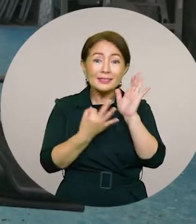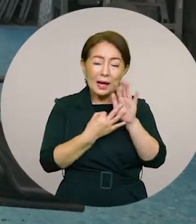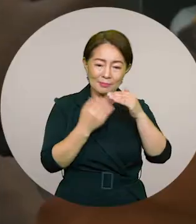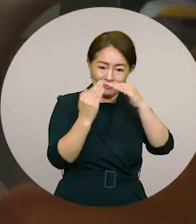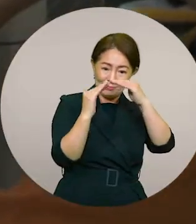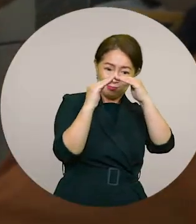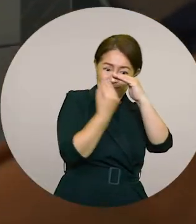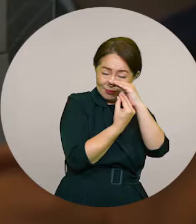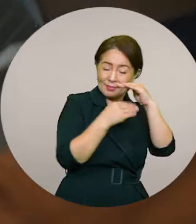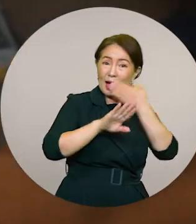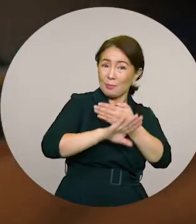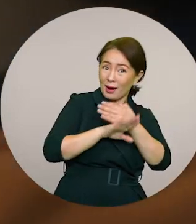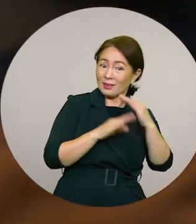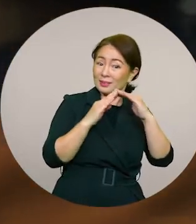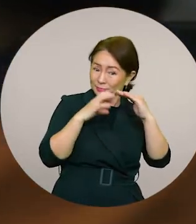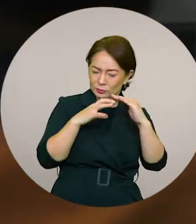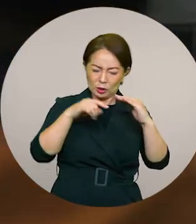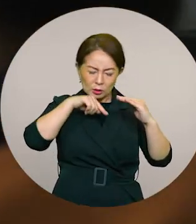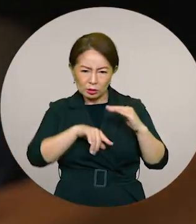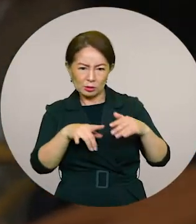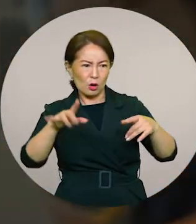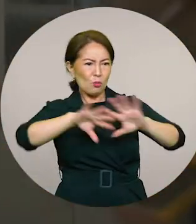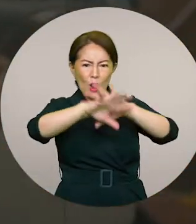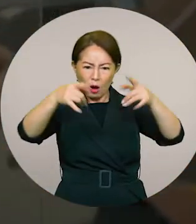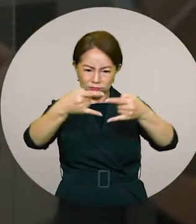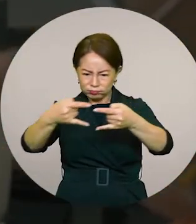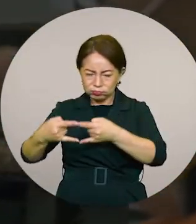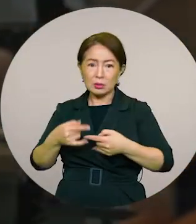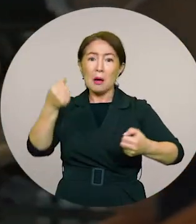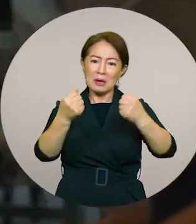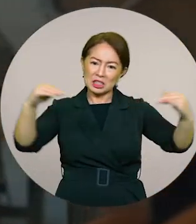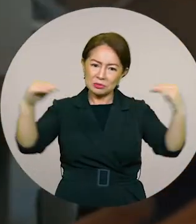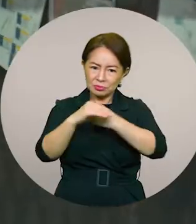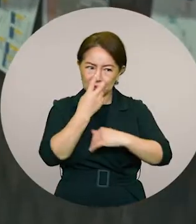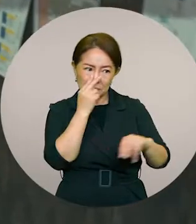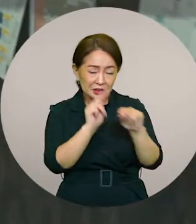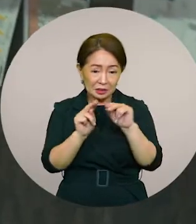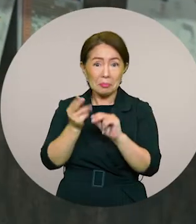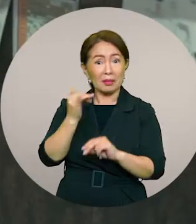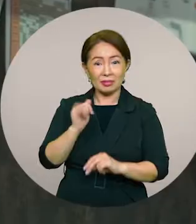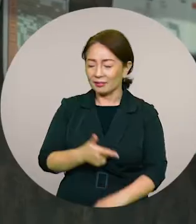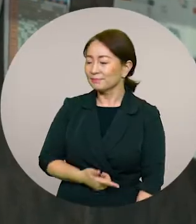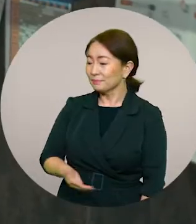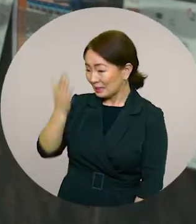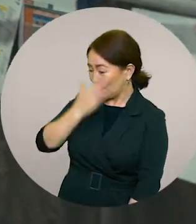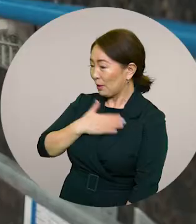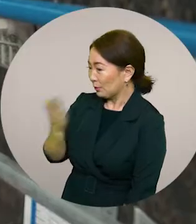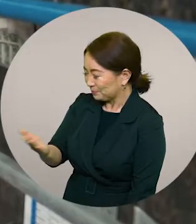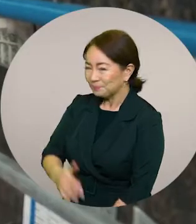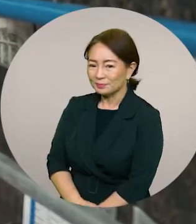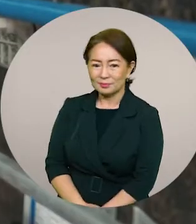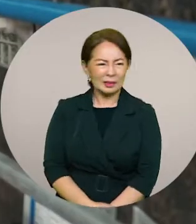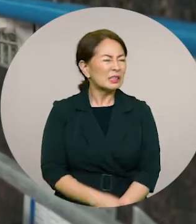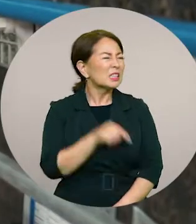бол олон машин механизмыг дотроос нь ингээд хянаад байж идэг юм байна. За сайн байна уу?